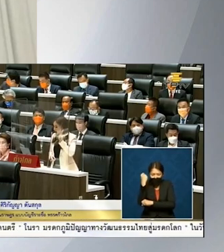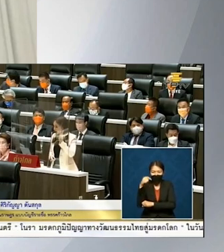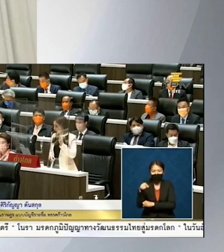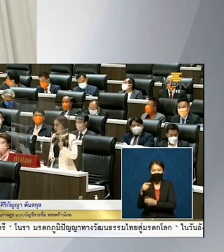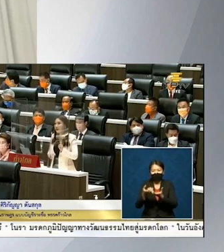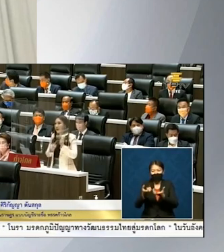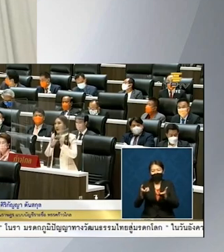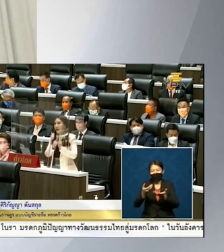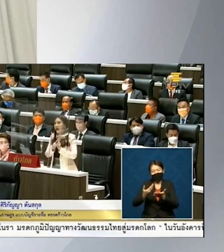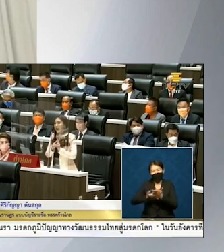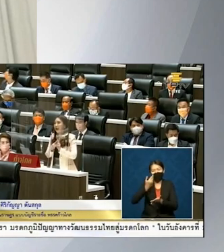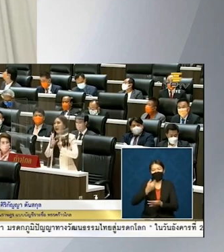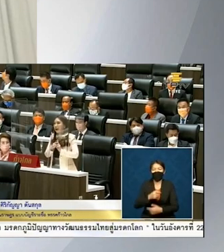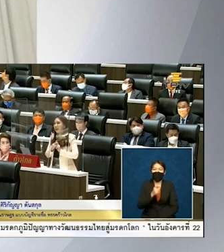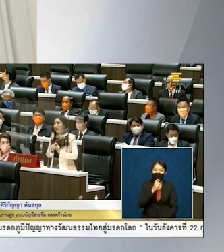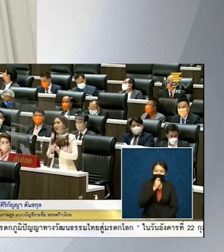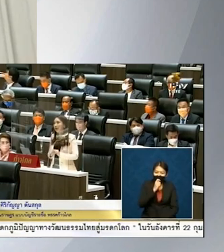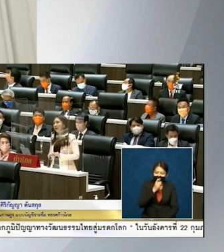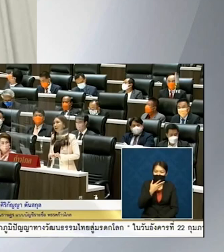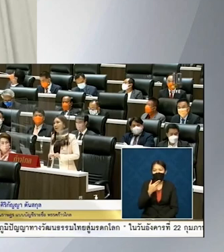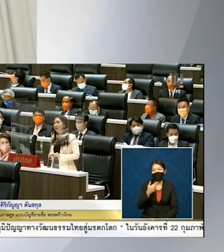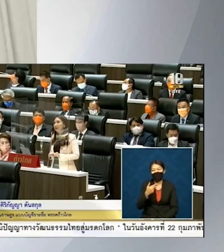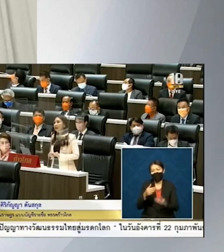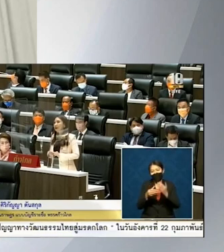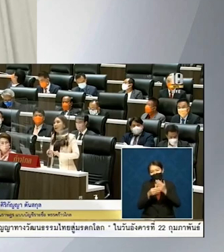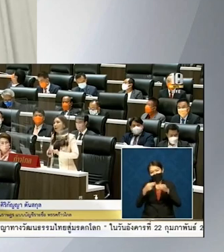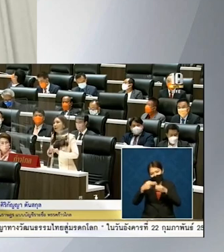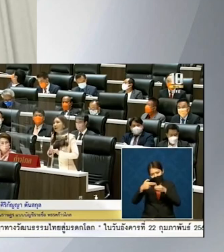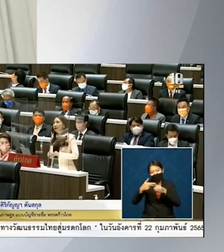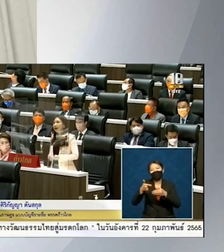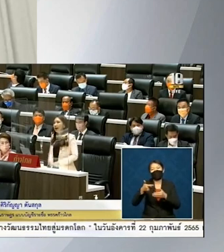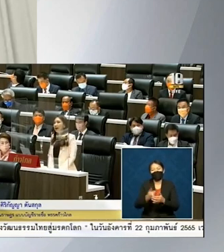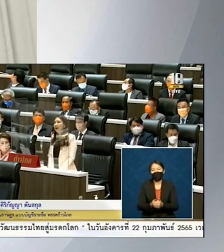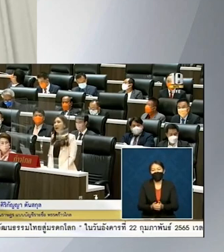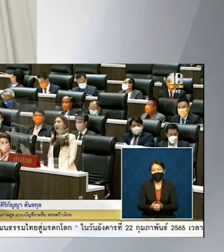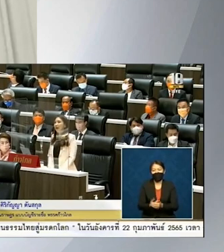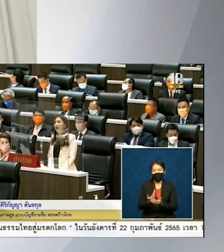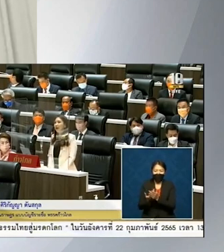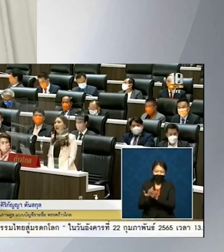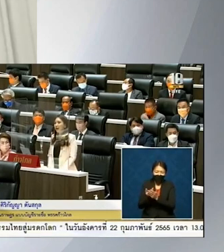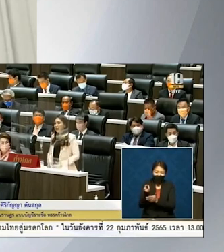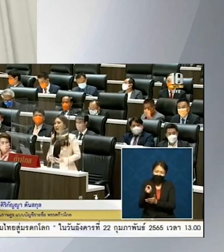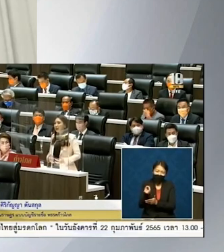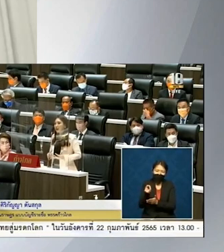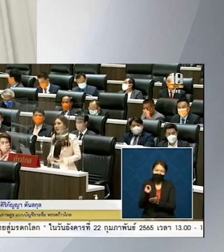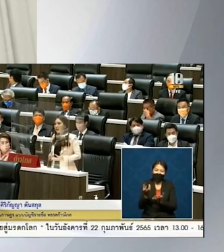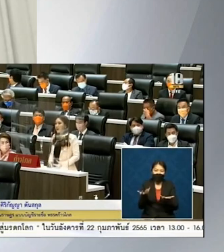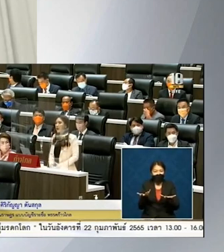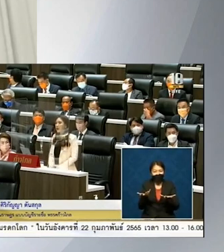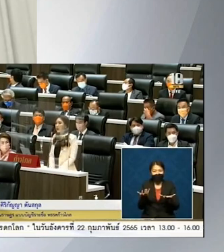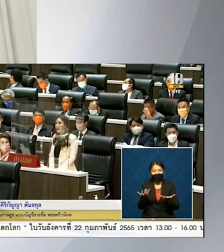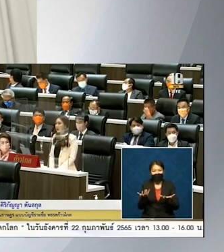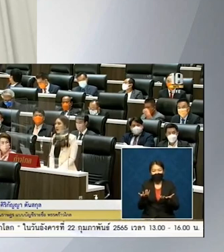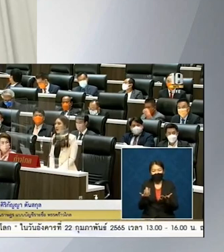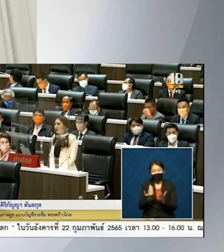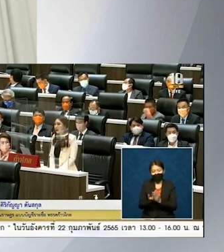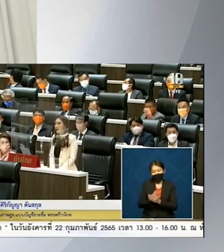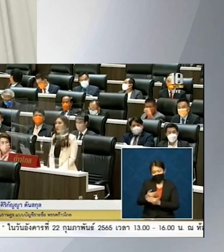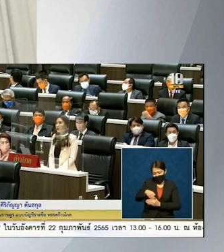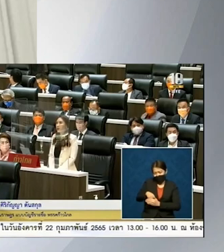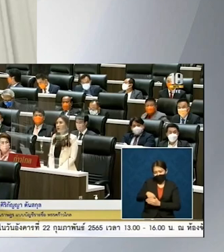ก็จำเป็นที่จะต้องใช้ข้อมูลที่มันอาจจะหนักสักนิดนึงนะคะอาจจะโดนบ่นอยู่ว่า